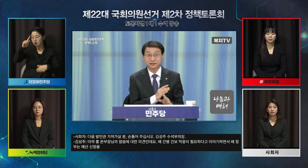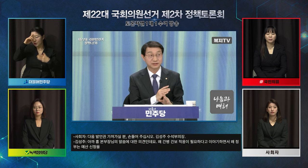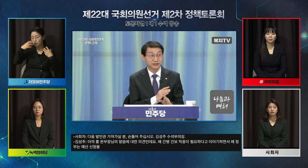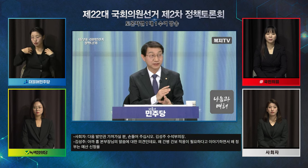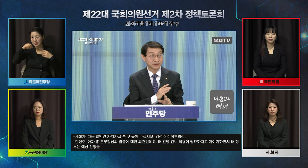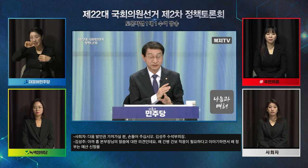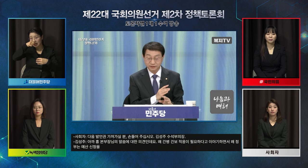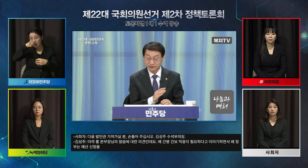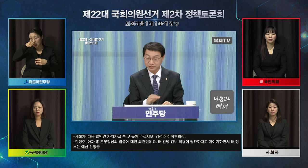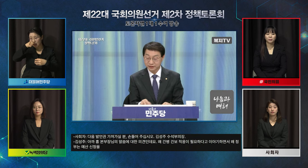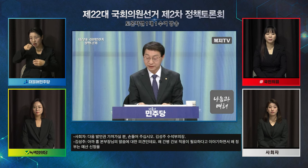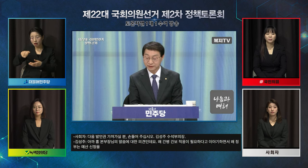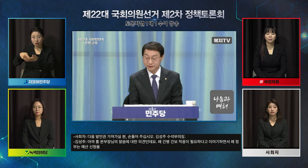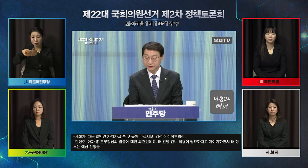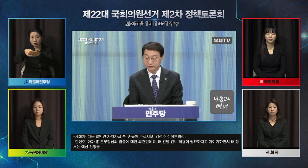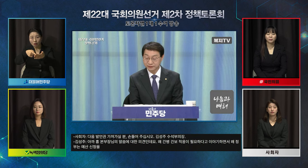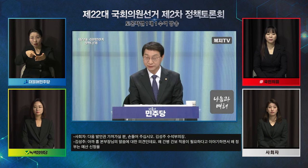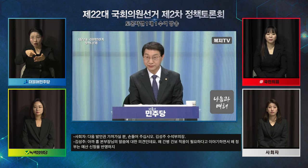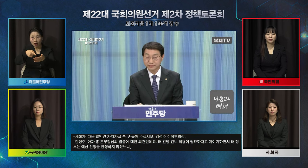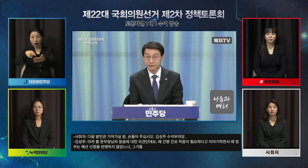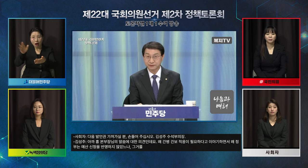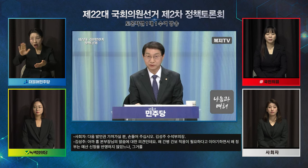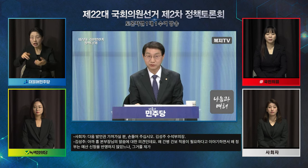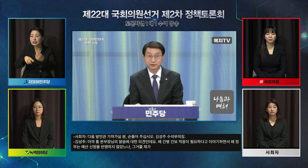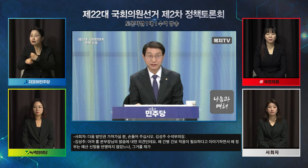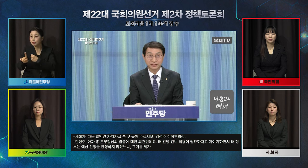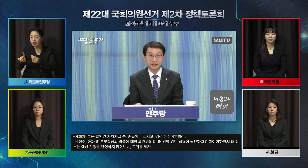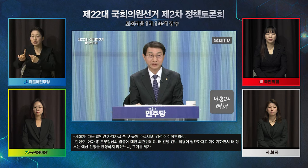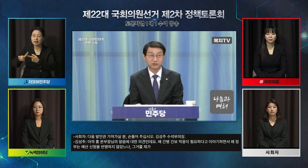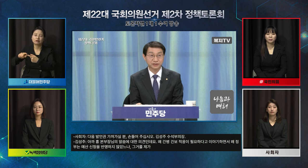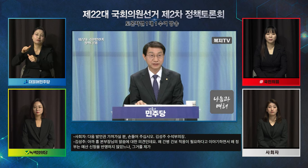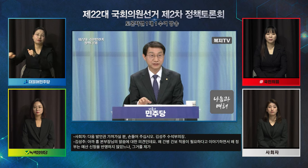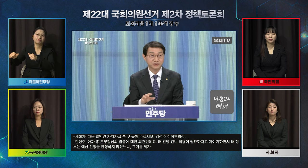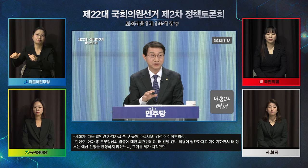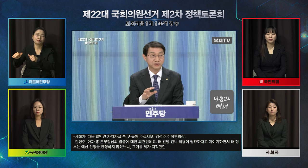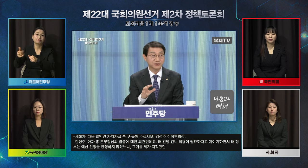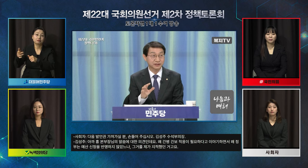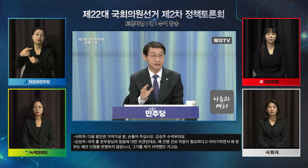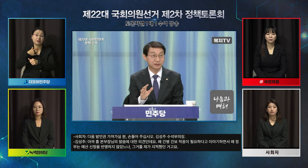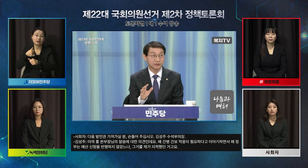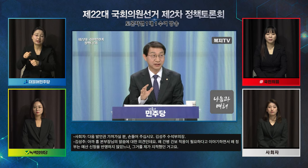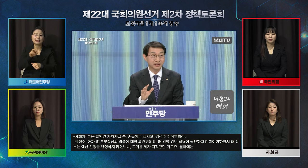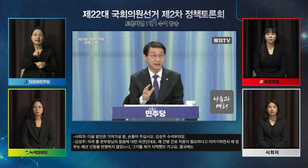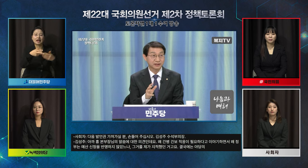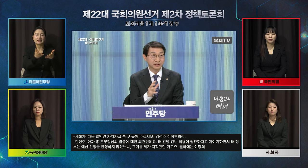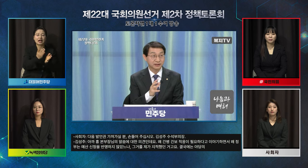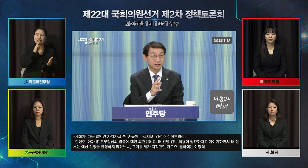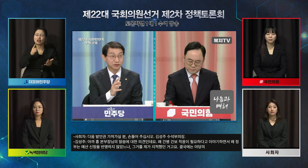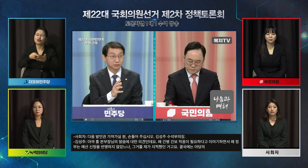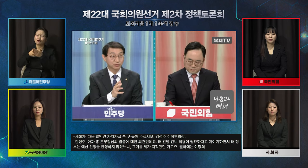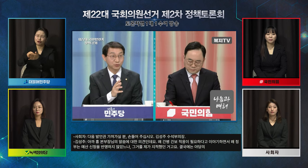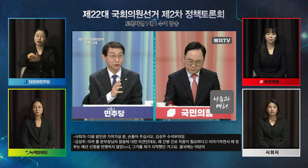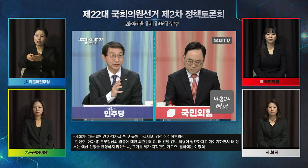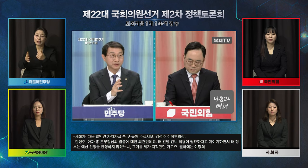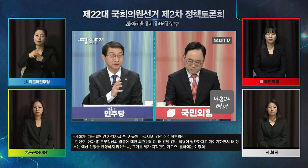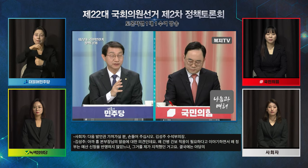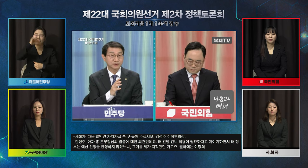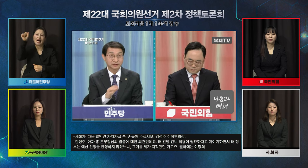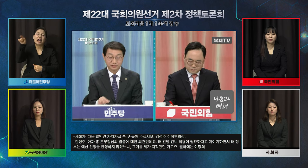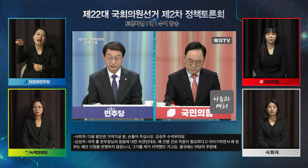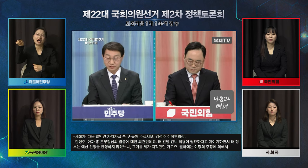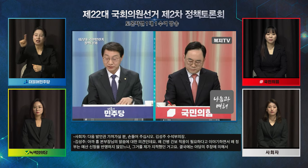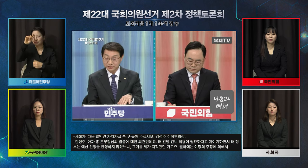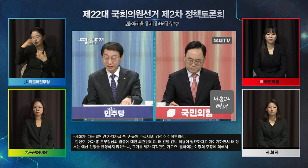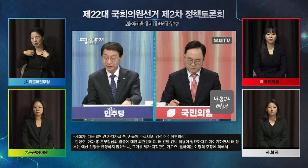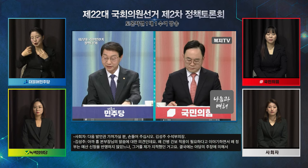않았느냐 그거를 제가 지적을 했던 거였고요. 결국은 야당의 주장에 의해서 실현됐기 때문에 다행히 정부도 동의해서